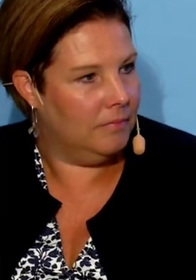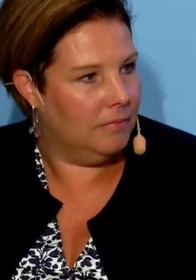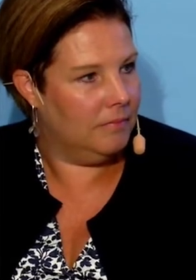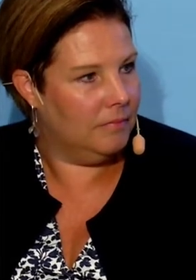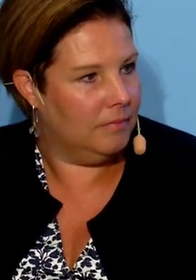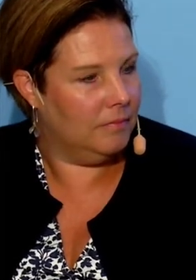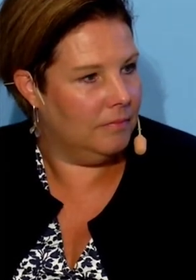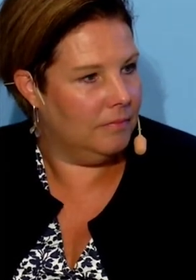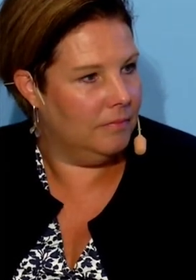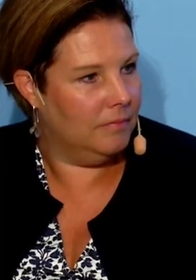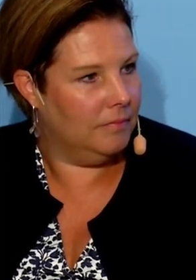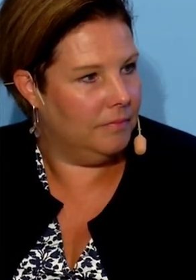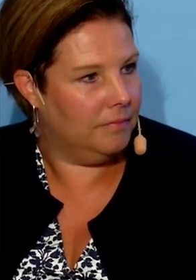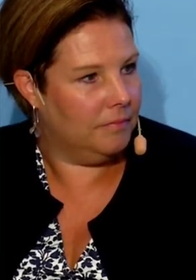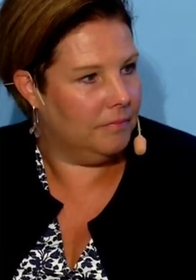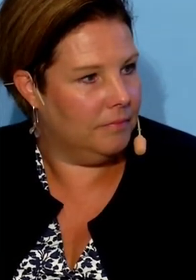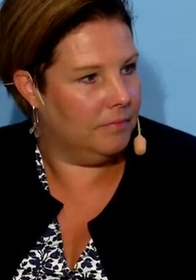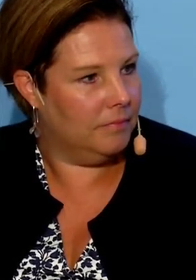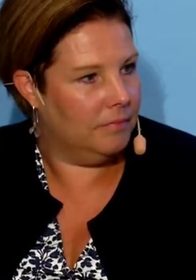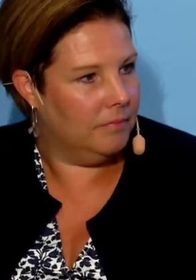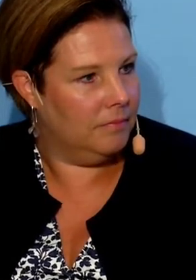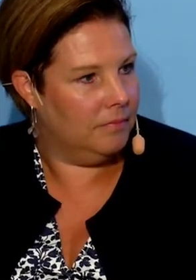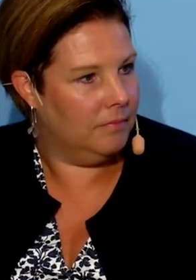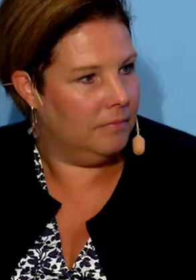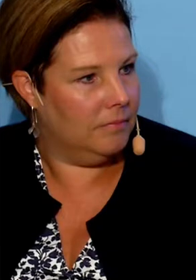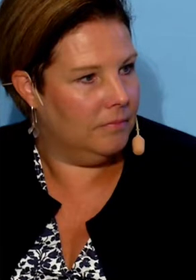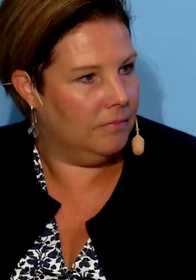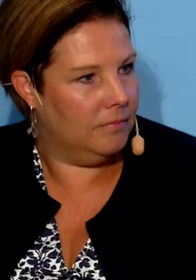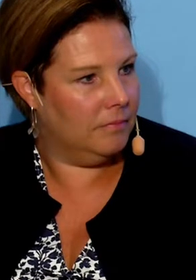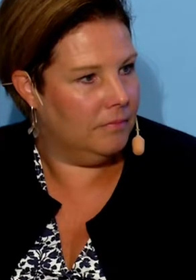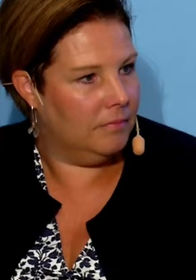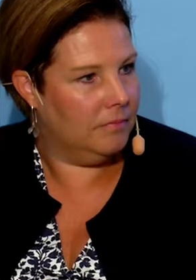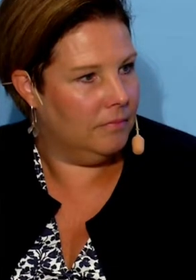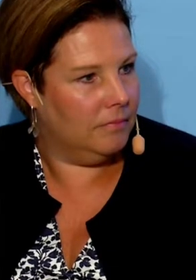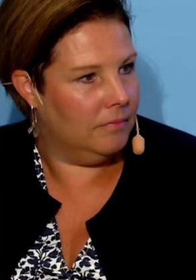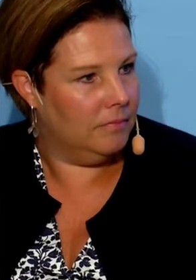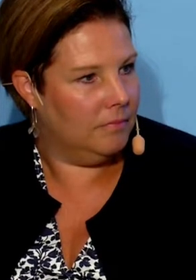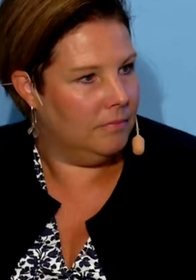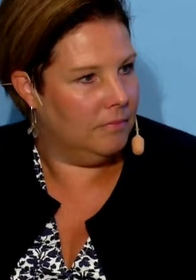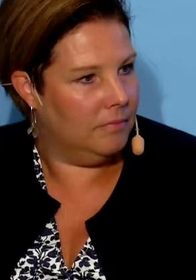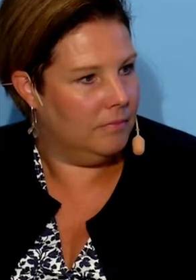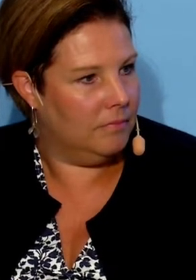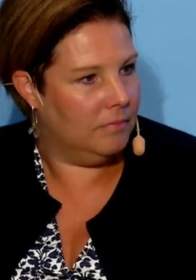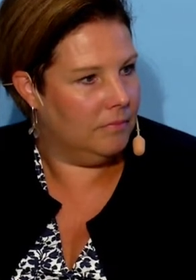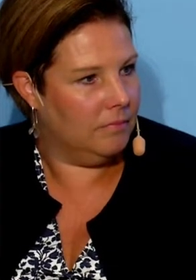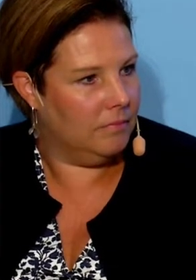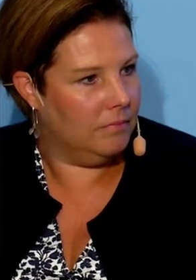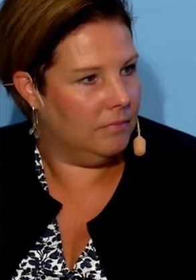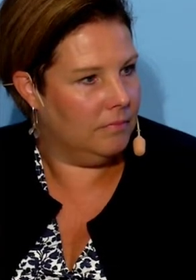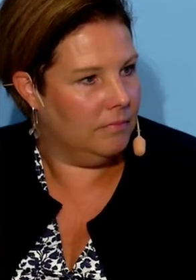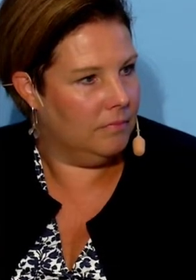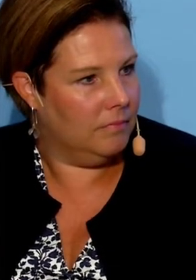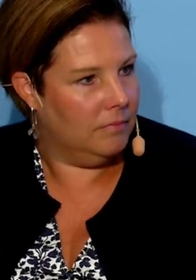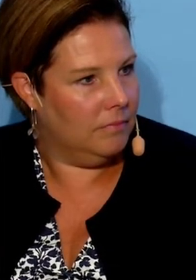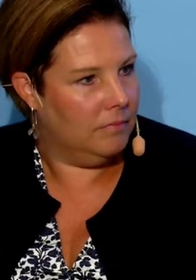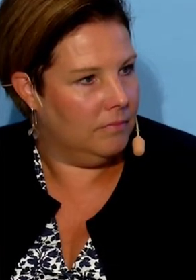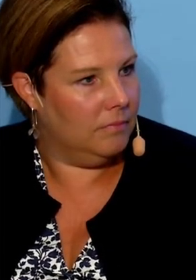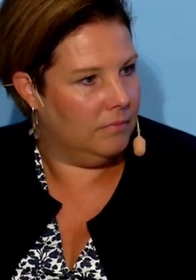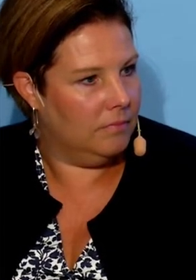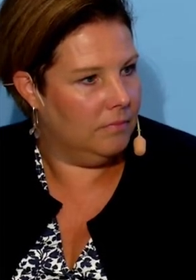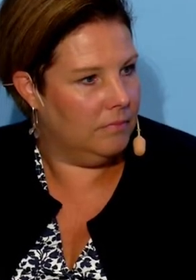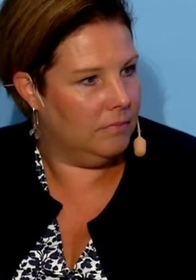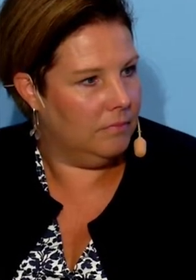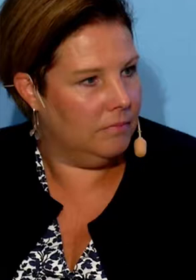om 5-6 år kanske, så att man är förberedd när det väl händer. Så att där tror jag att Sverige är en